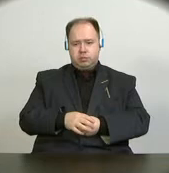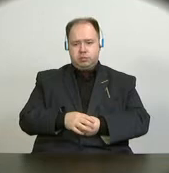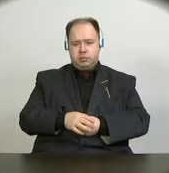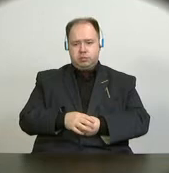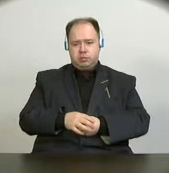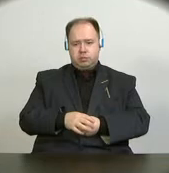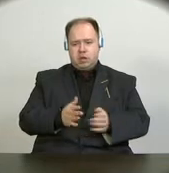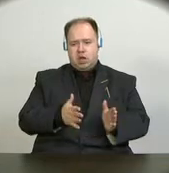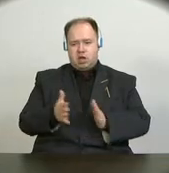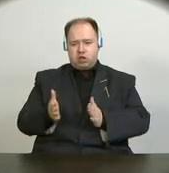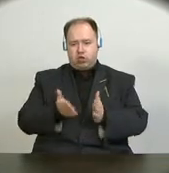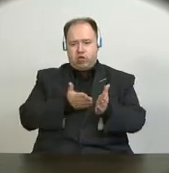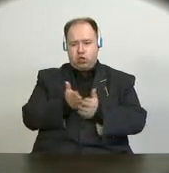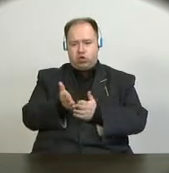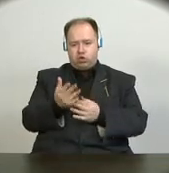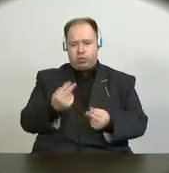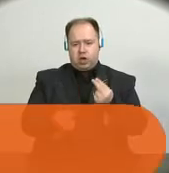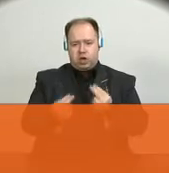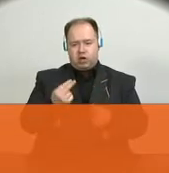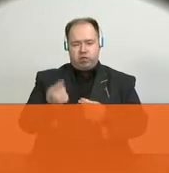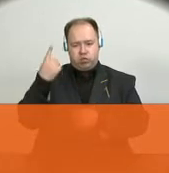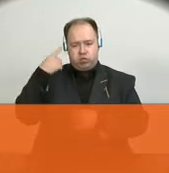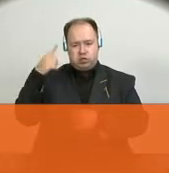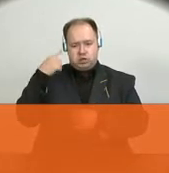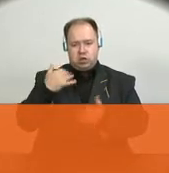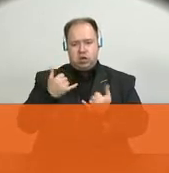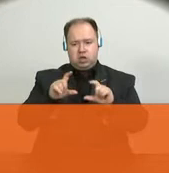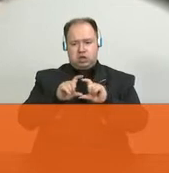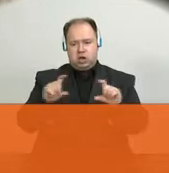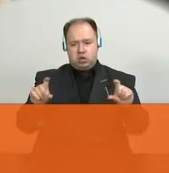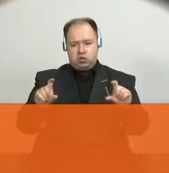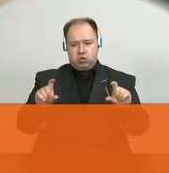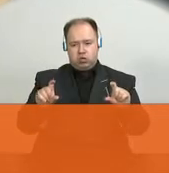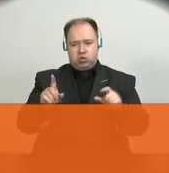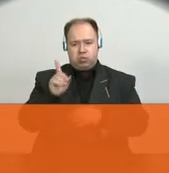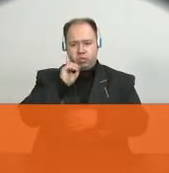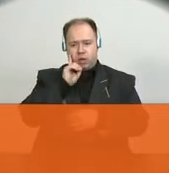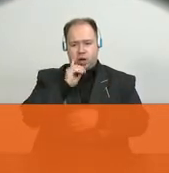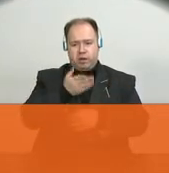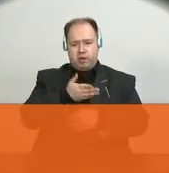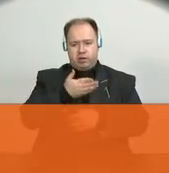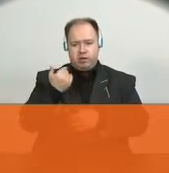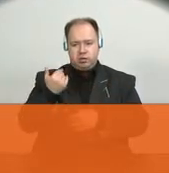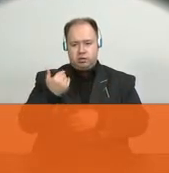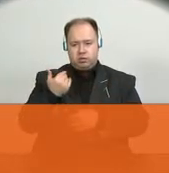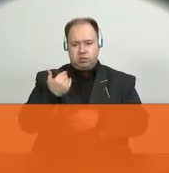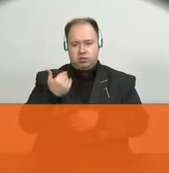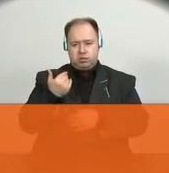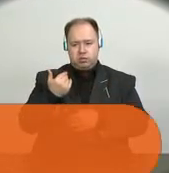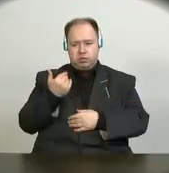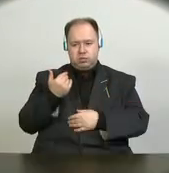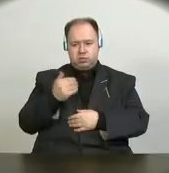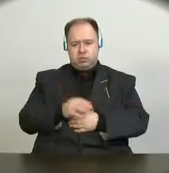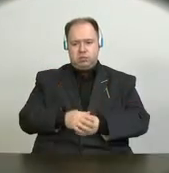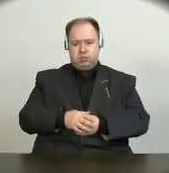готовых курсов по игровому дизайну вот для школьников по конечно поступать в вуз нет можно сказать их вообще нигде не